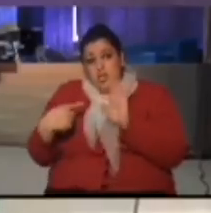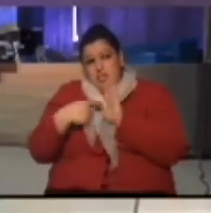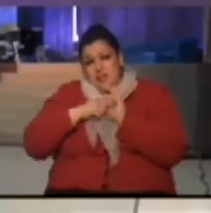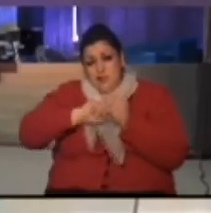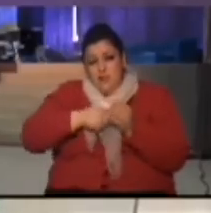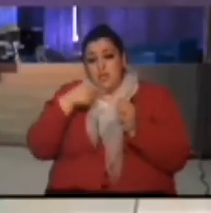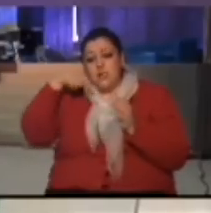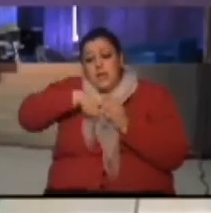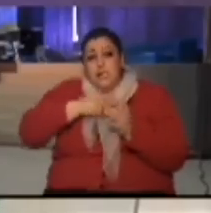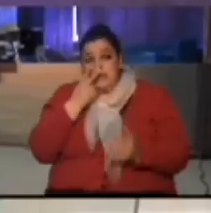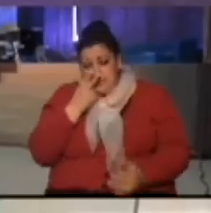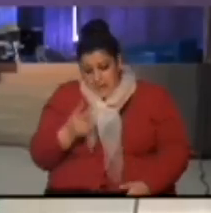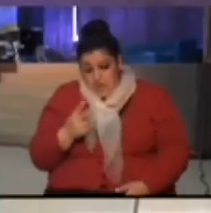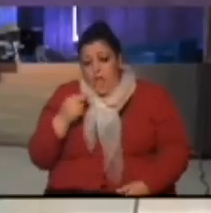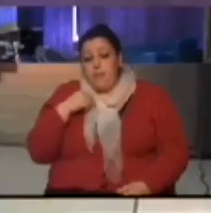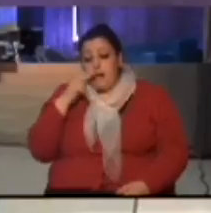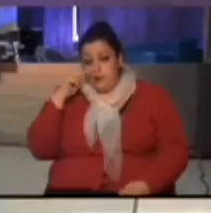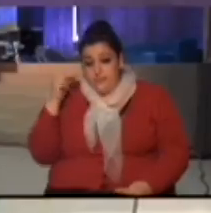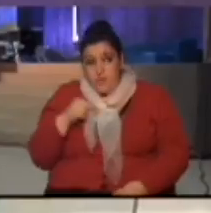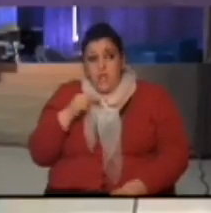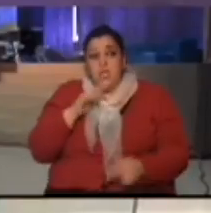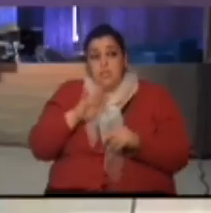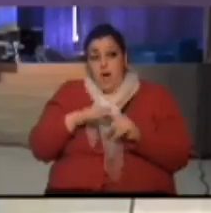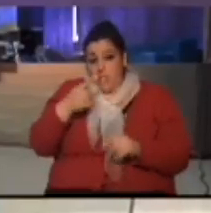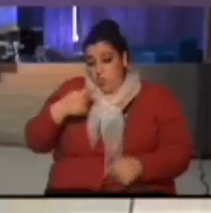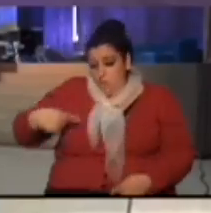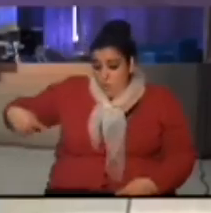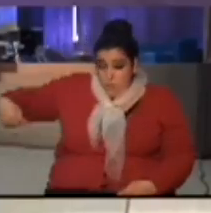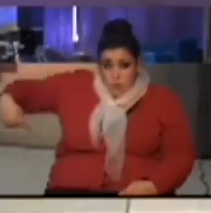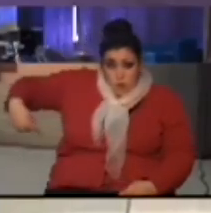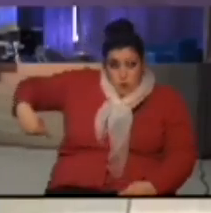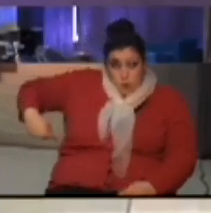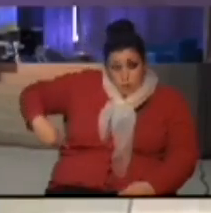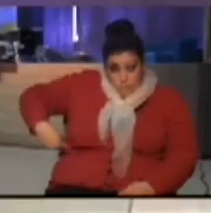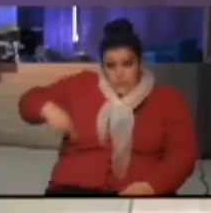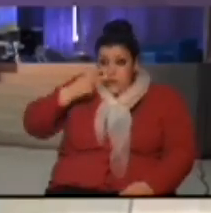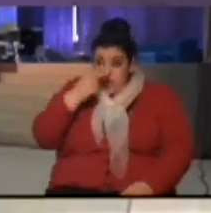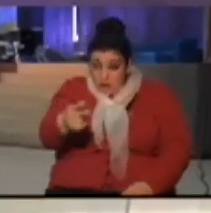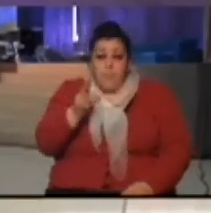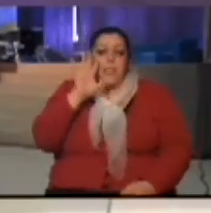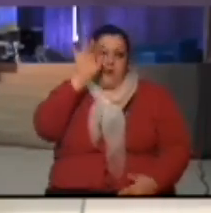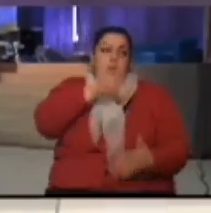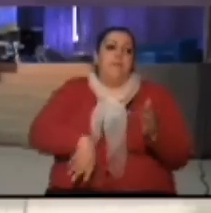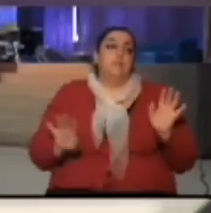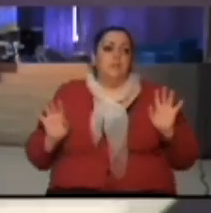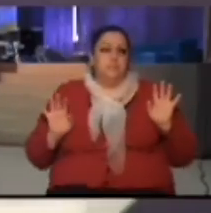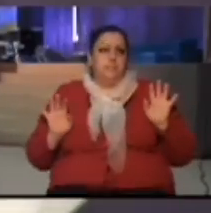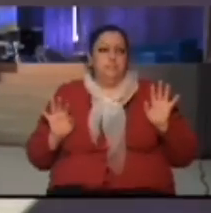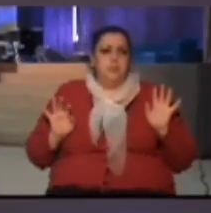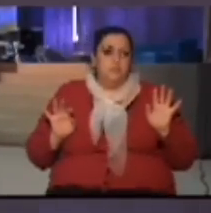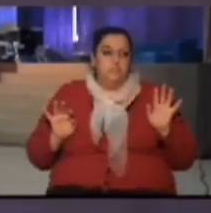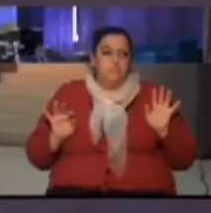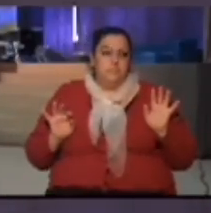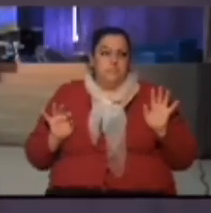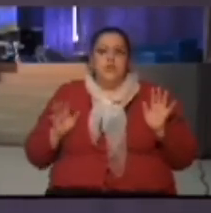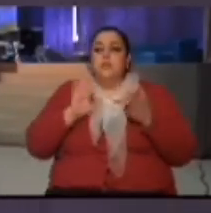տեղը, իմ ձեռքը չկոխեմ նրա կողը, չեմ հավատա, փակել ա դռները ու սյո, չխկլը